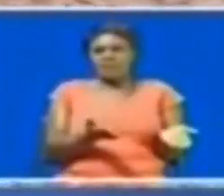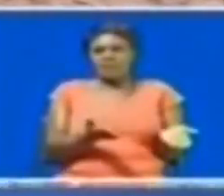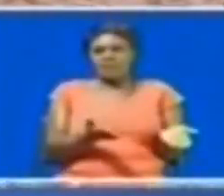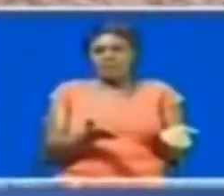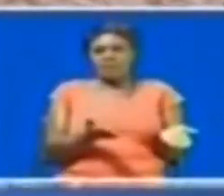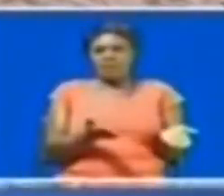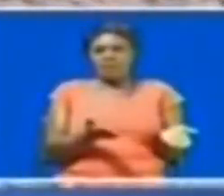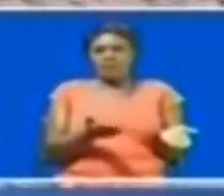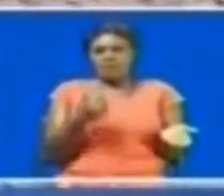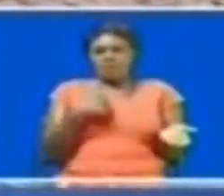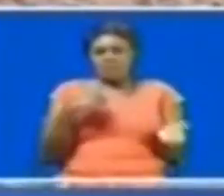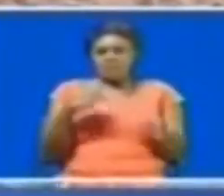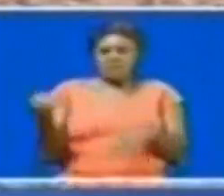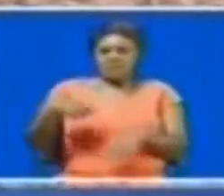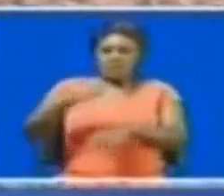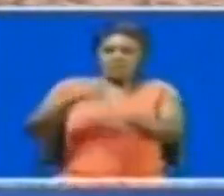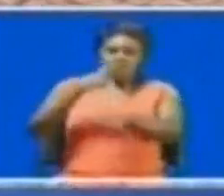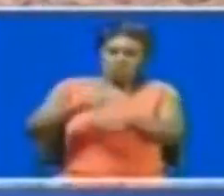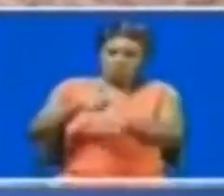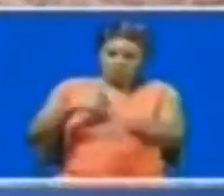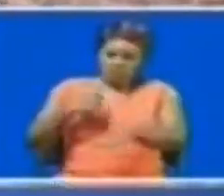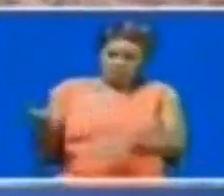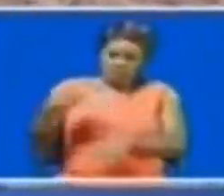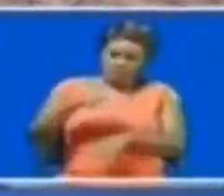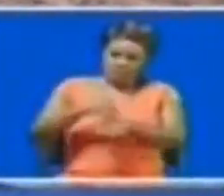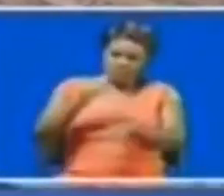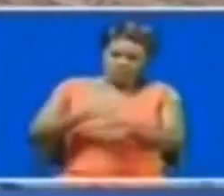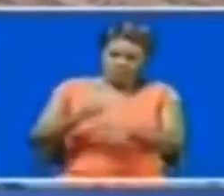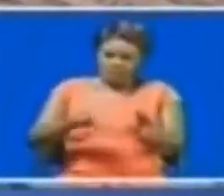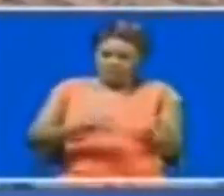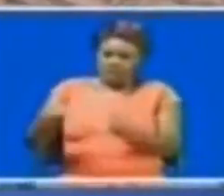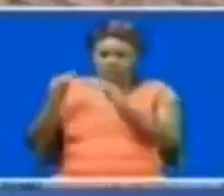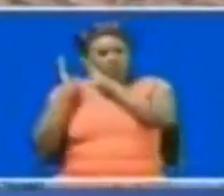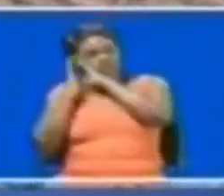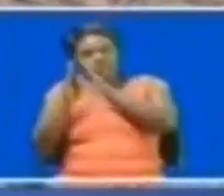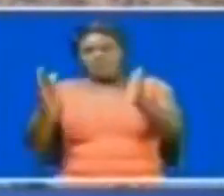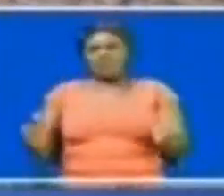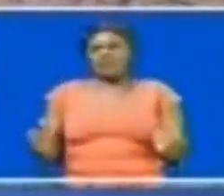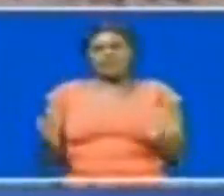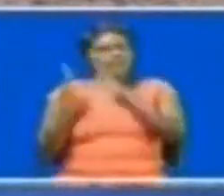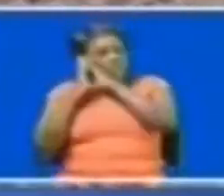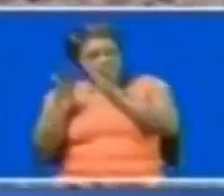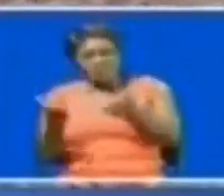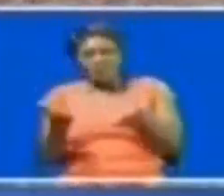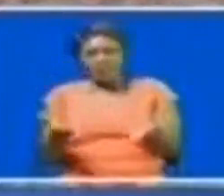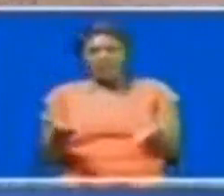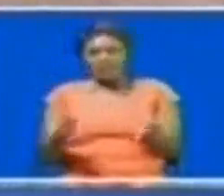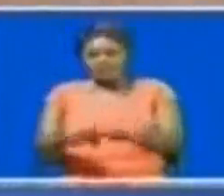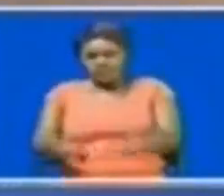kitanda. Hebu kuja muamshe. Mimi nikikuja, nikatoa hii kitanda. Nilikuwa nalala hapo chini ya